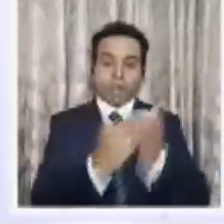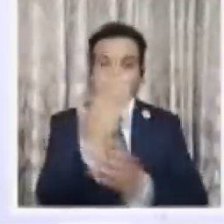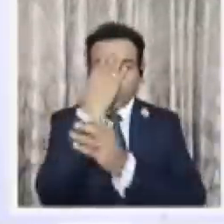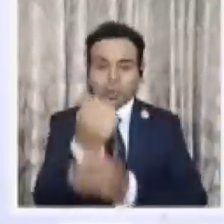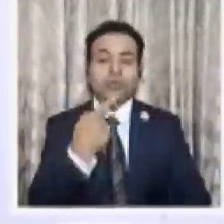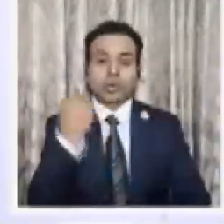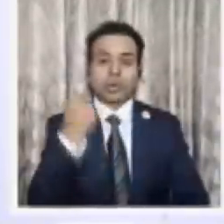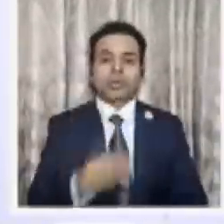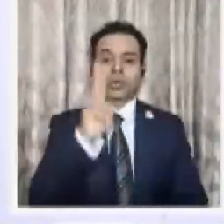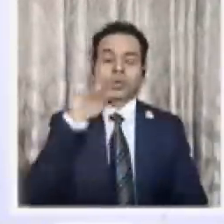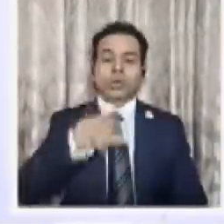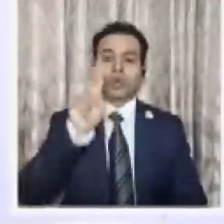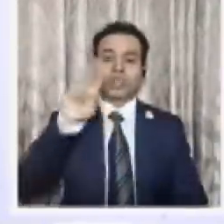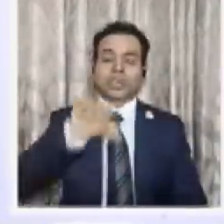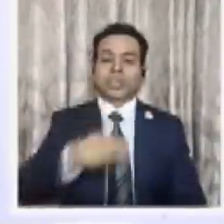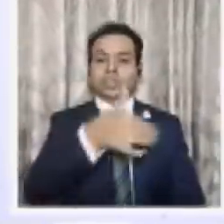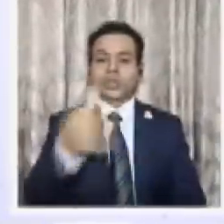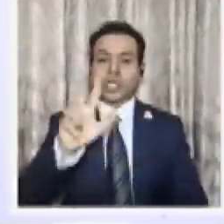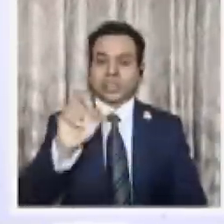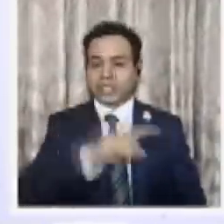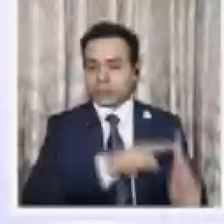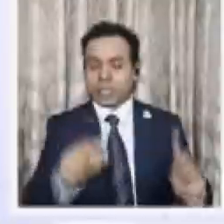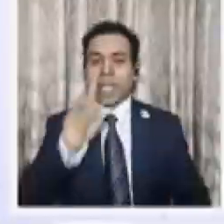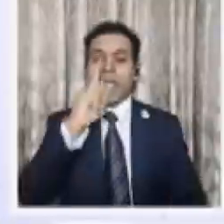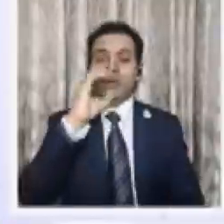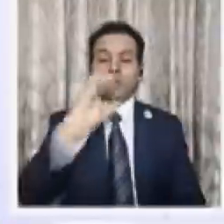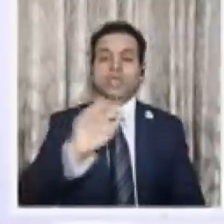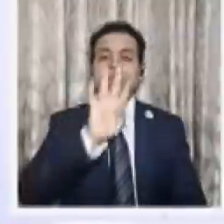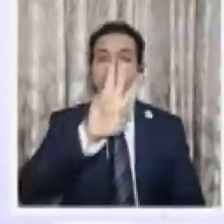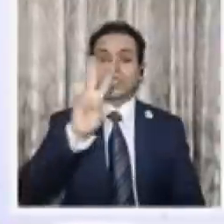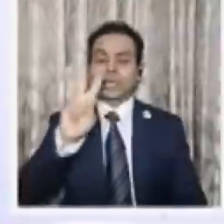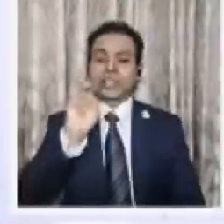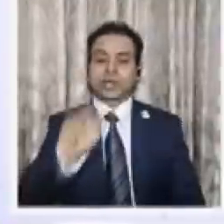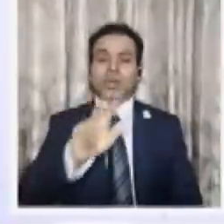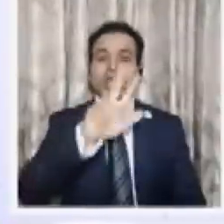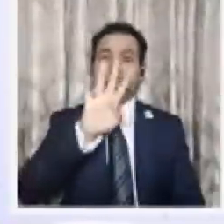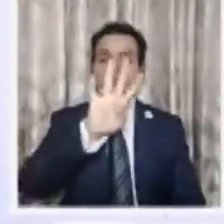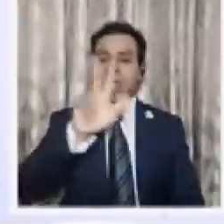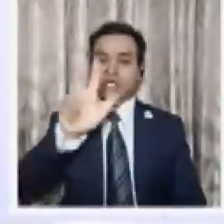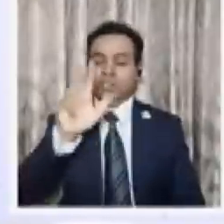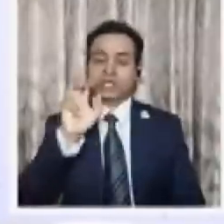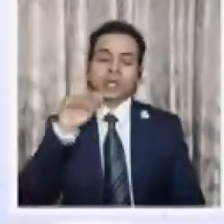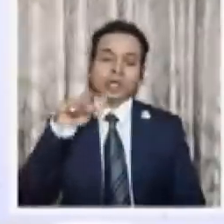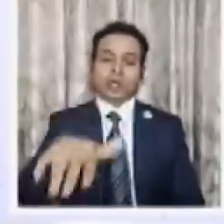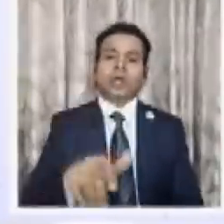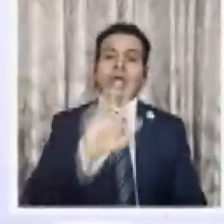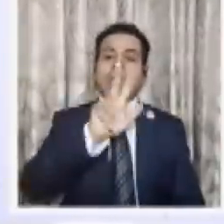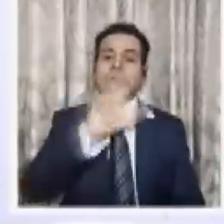34,388 জন। বিশ্বে 24 ঘন্টা শনাক্ত হয়েছে 229,780 জন এবং এ পর্যন্ত বিশ্বে শনাক্ত